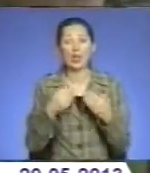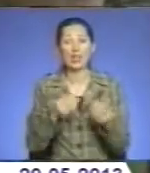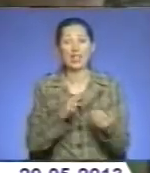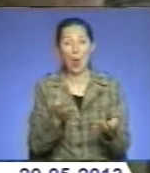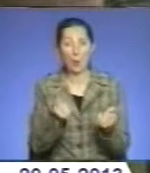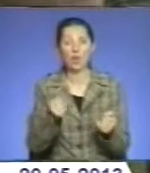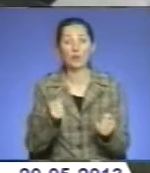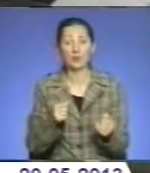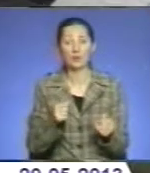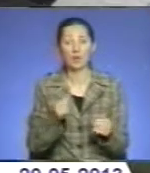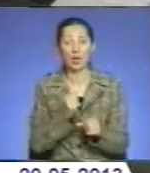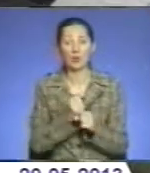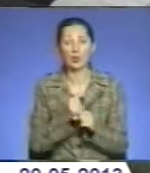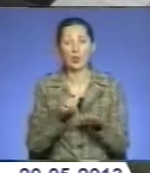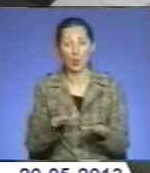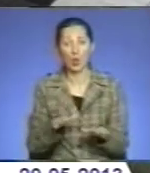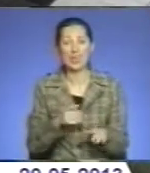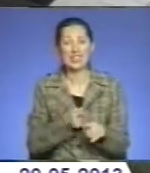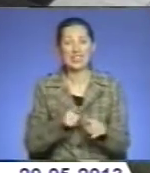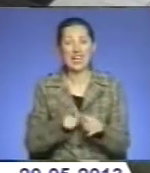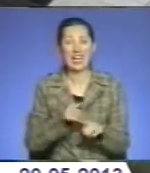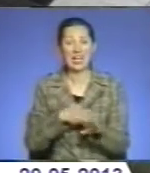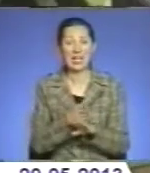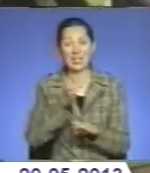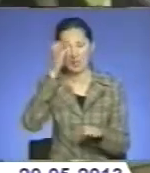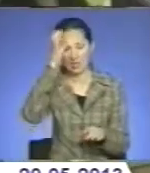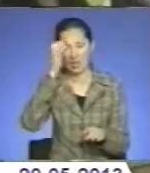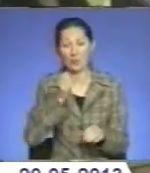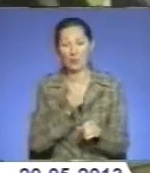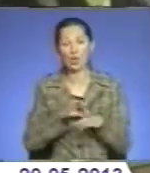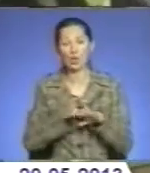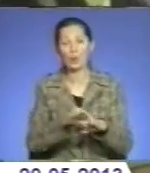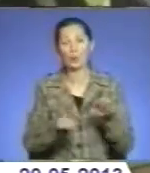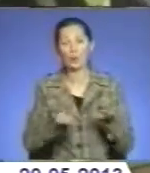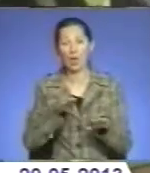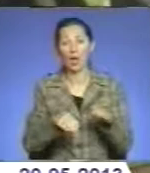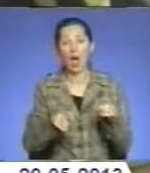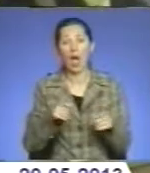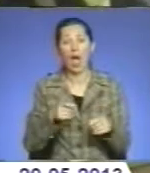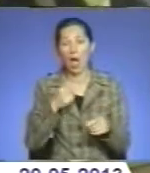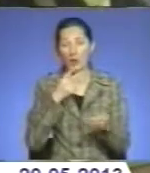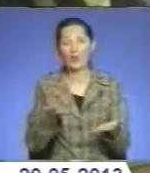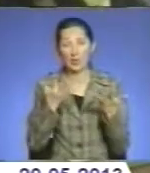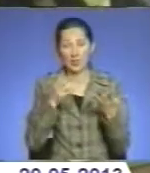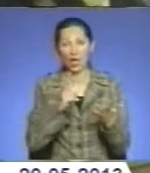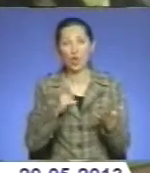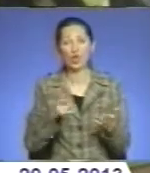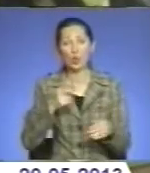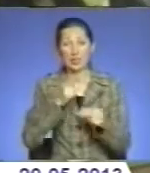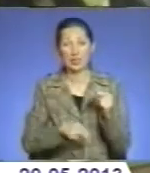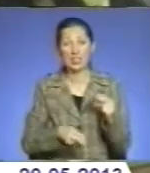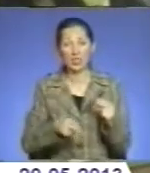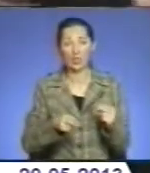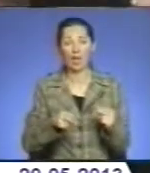якість знань. Роботодавці провели моніторинг і з'ясували, що закінчивши навчальний заклад, українець освічений,